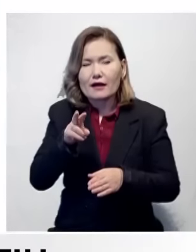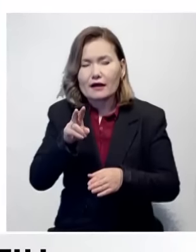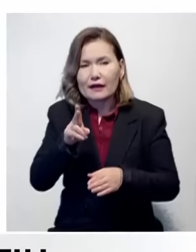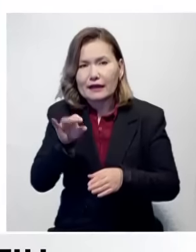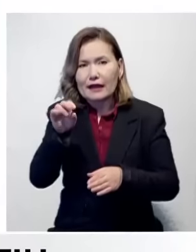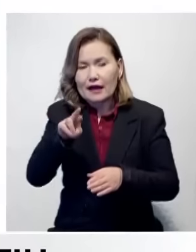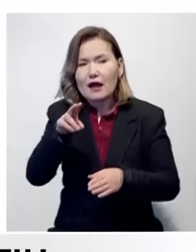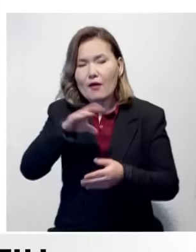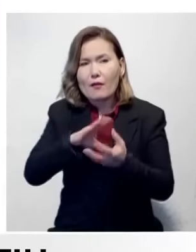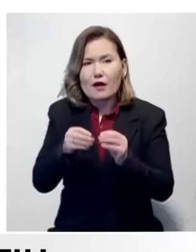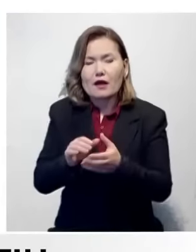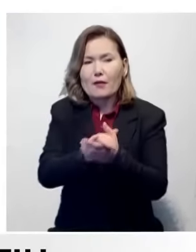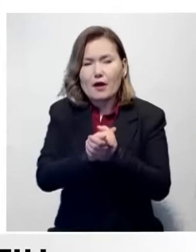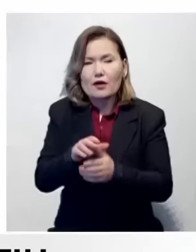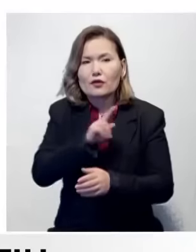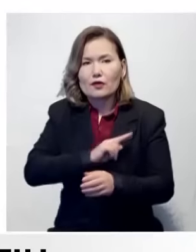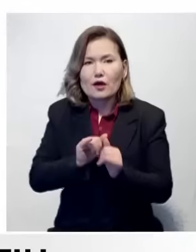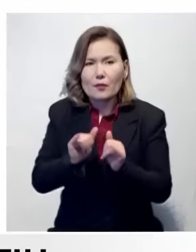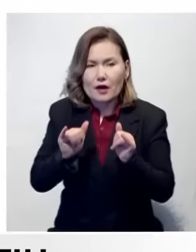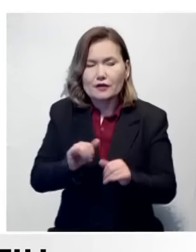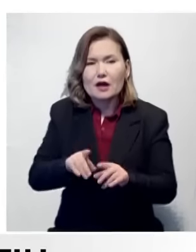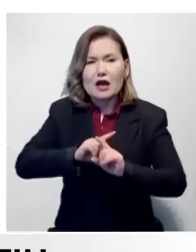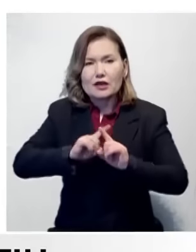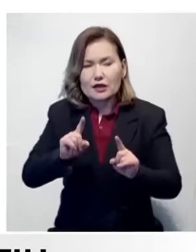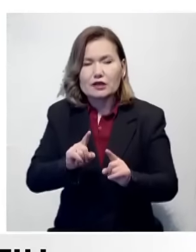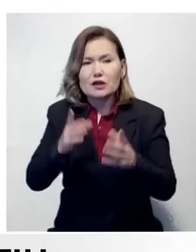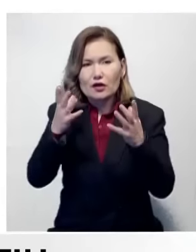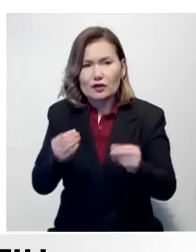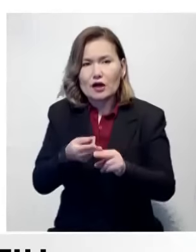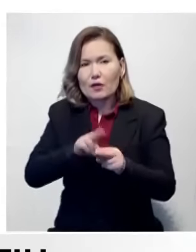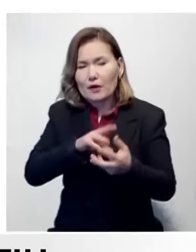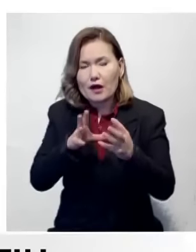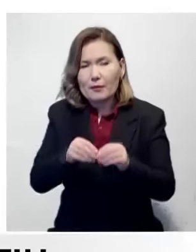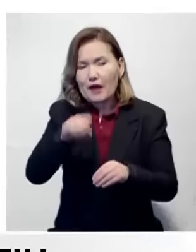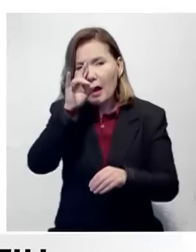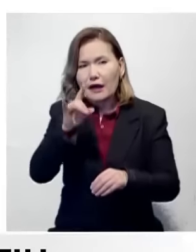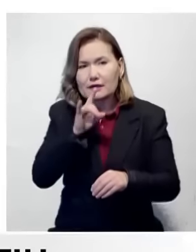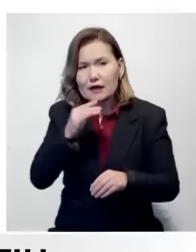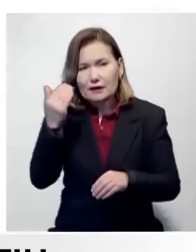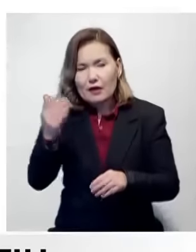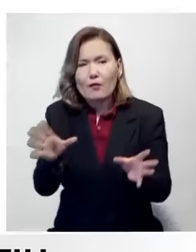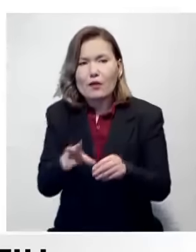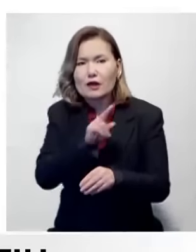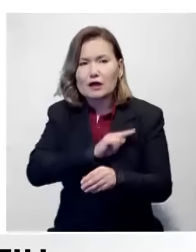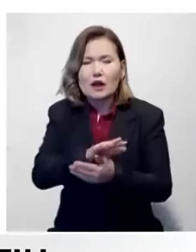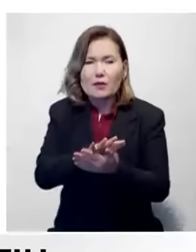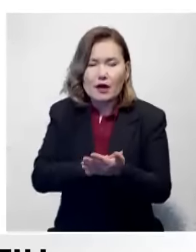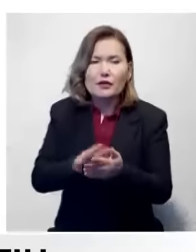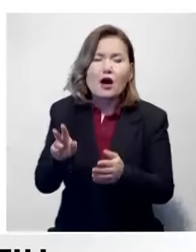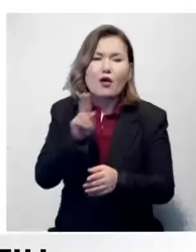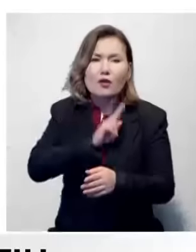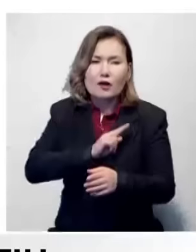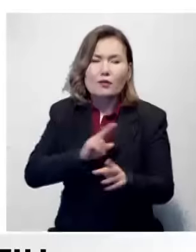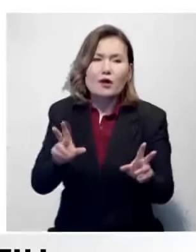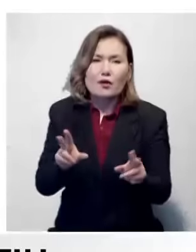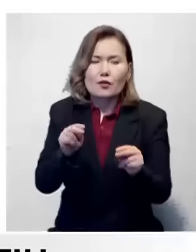тиімді ынтымақтастық қарқынды дамып келе жатқан ерекше атап өтті. Сөз соңында екіжақты ықпалдастық келешекте де зор жетістіктерге